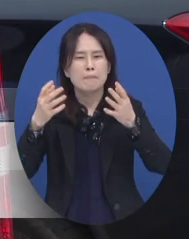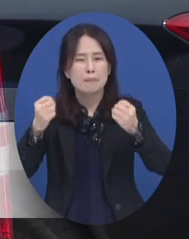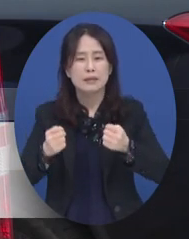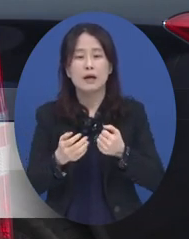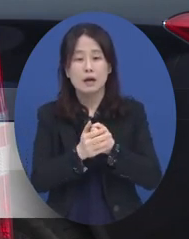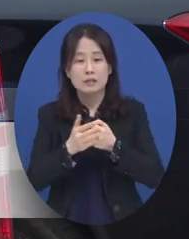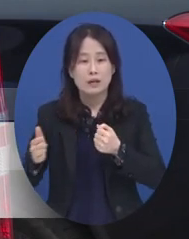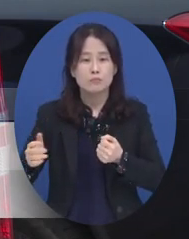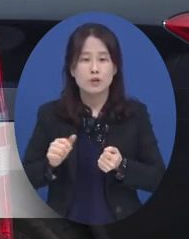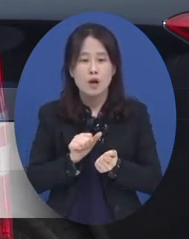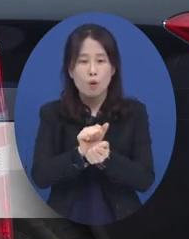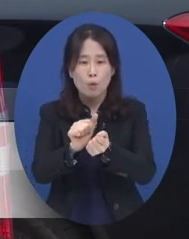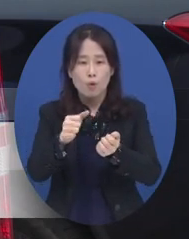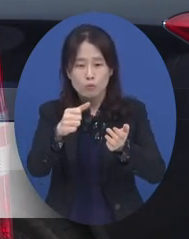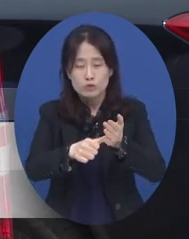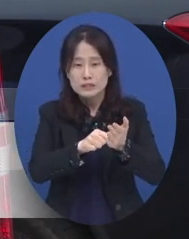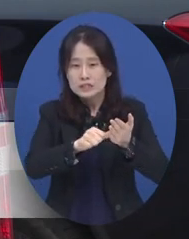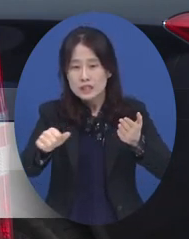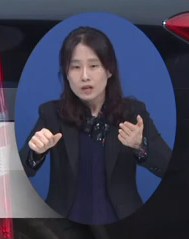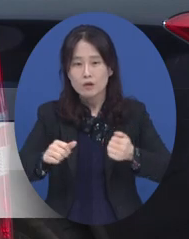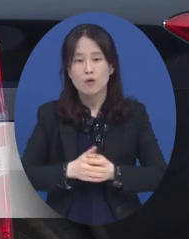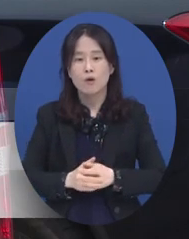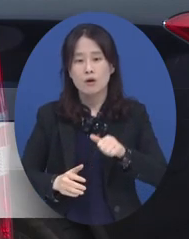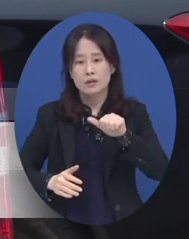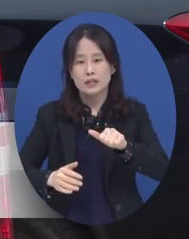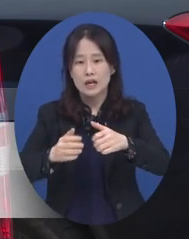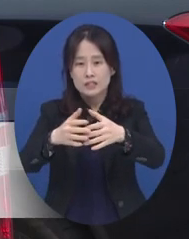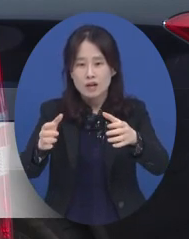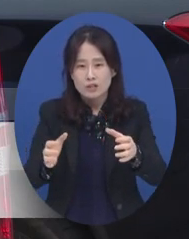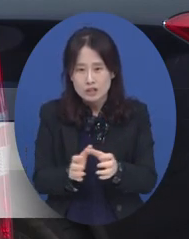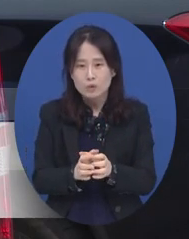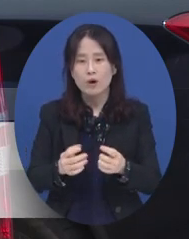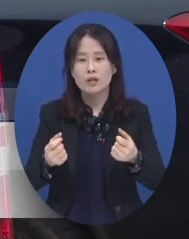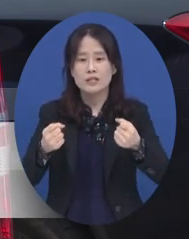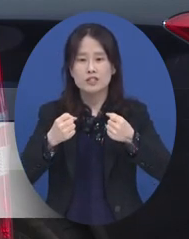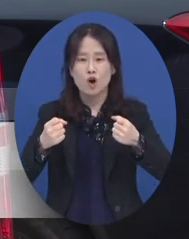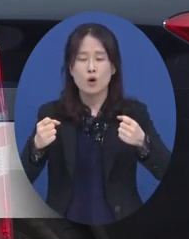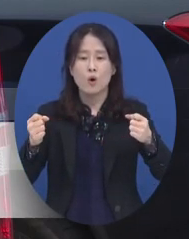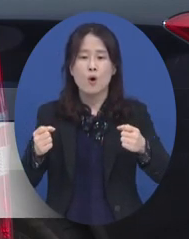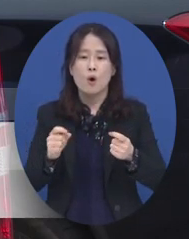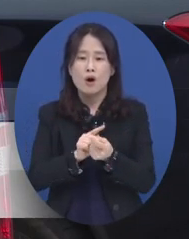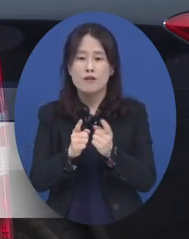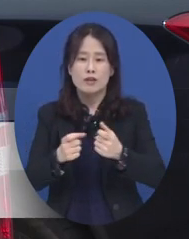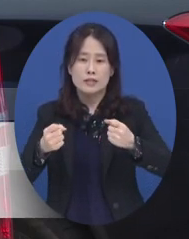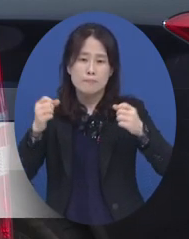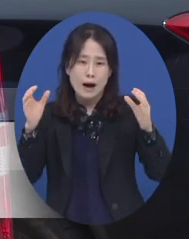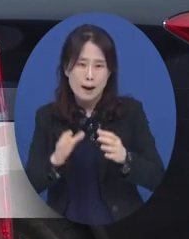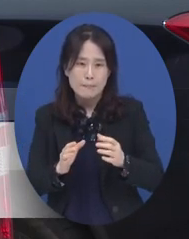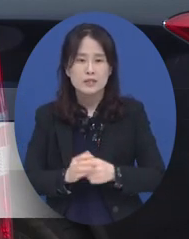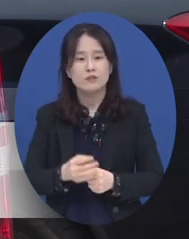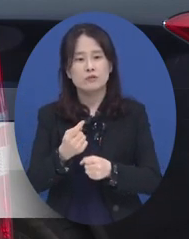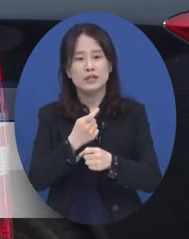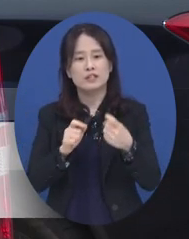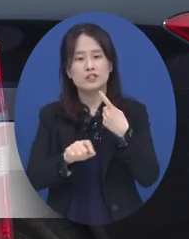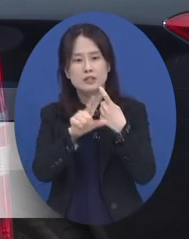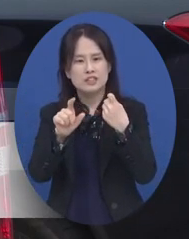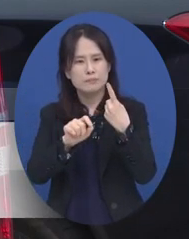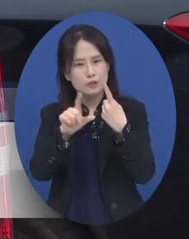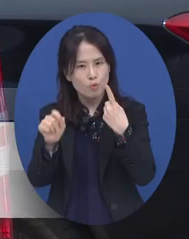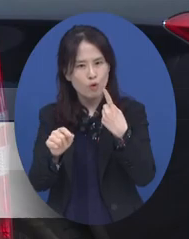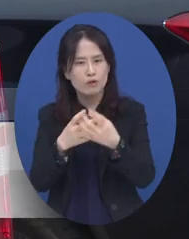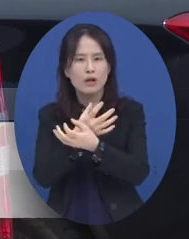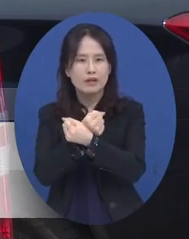배출이 돼요. 그러다 보니까 이 오염물질 제거를 각 5개 기관이 서로 협심해서 하자라는 걸 작년